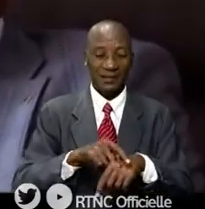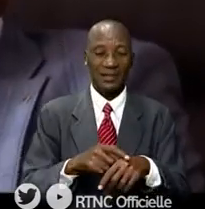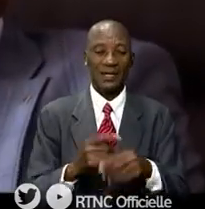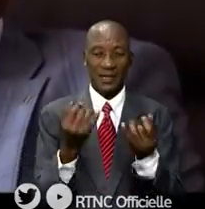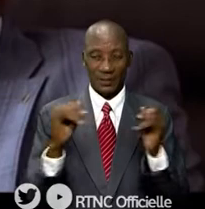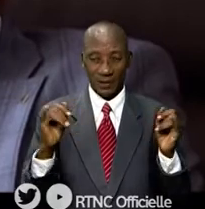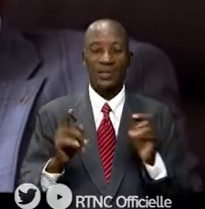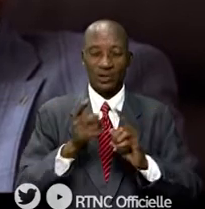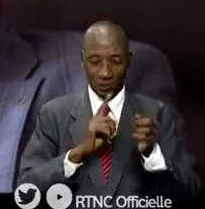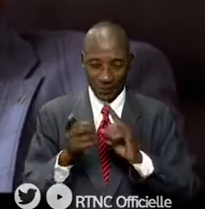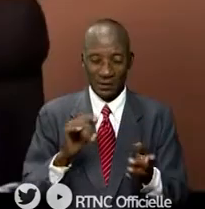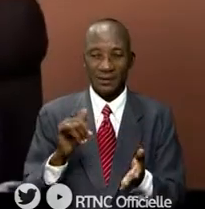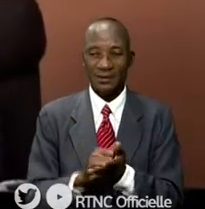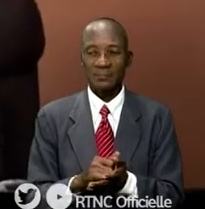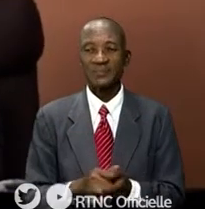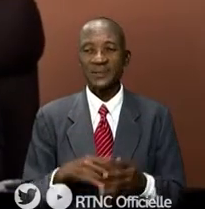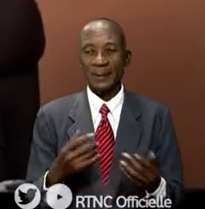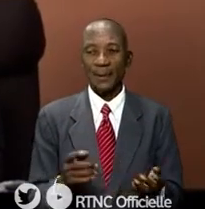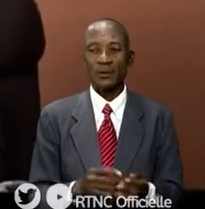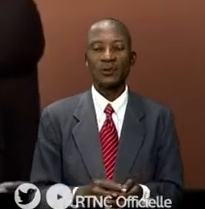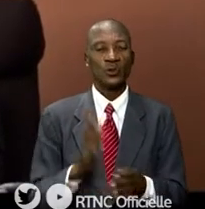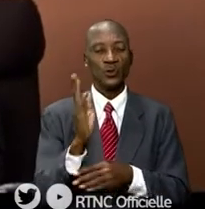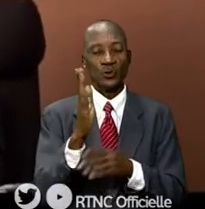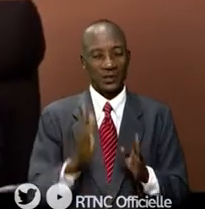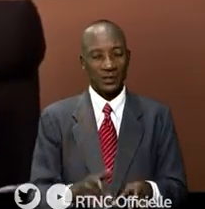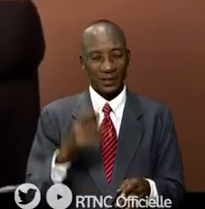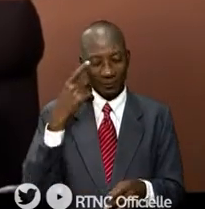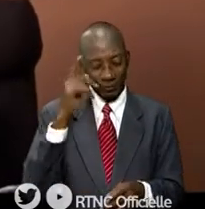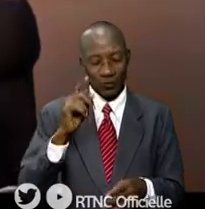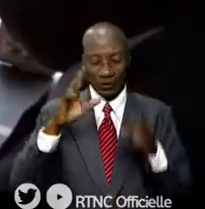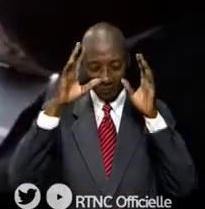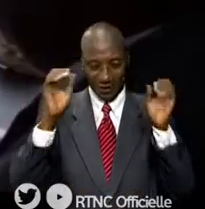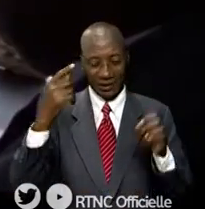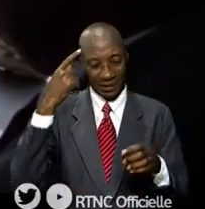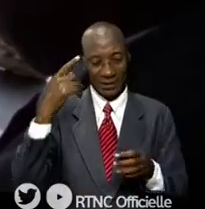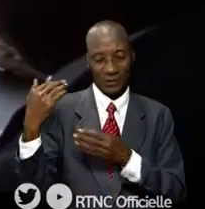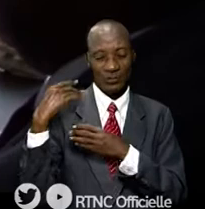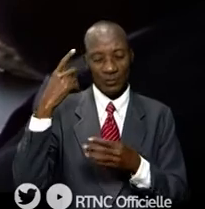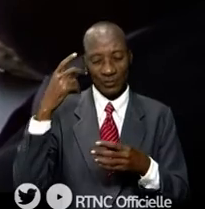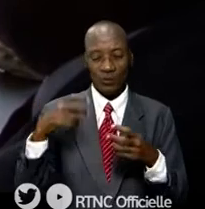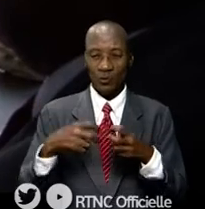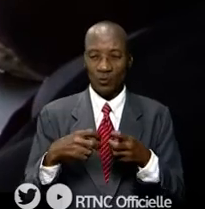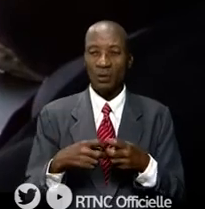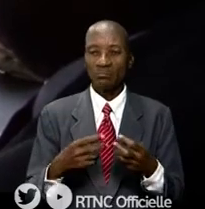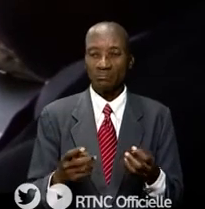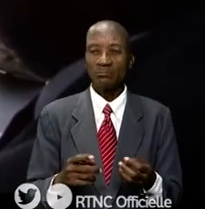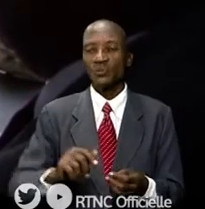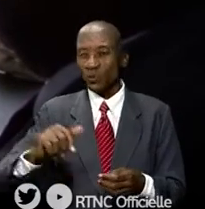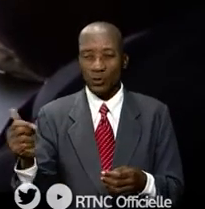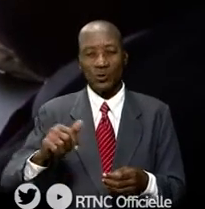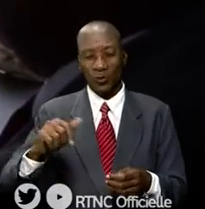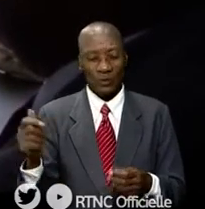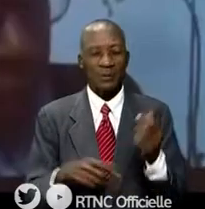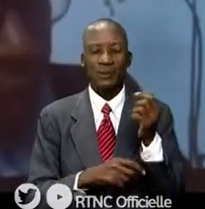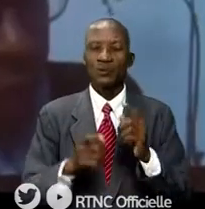le conseil spécial du chef de l'État en matière d'infrastructure, Alexandre Kayembe, plusieurs intervenants ont tour à tour circonscrit les attentes de la